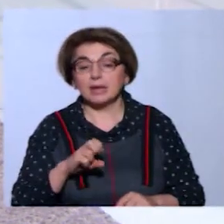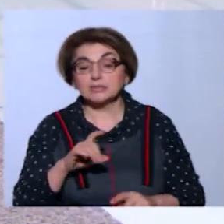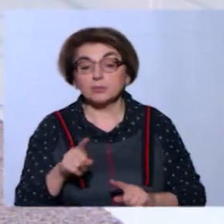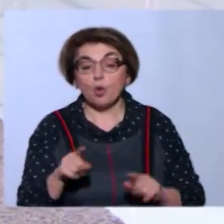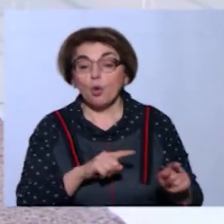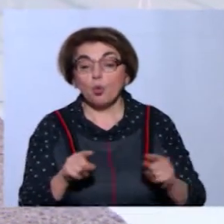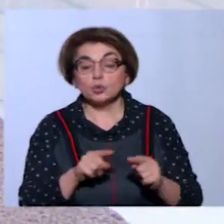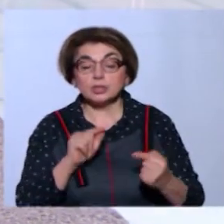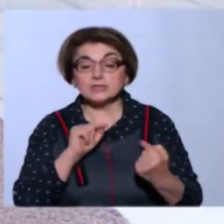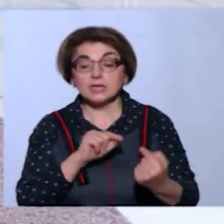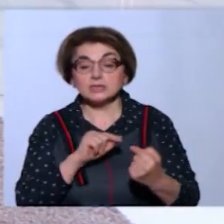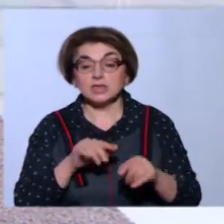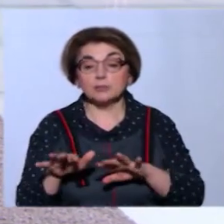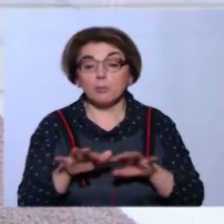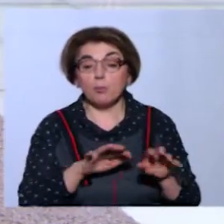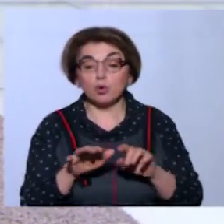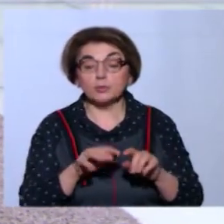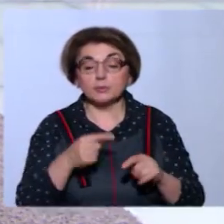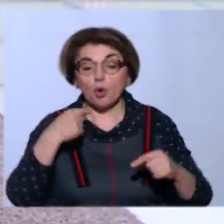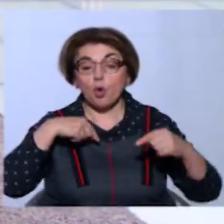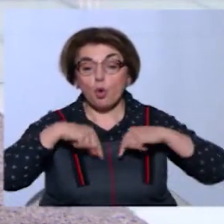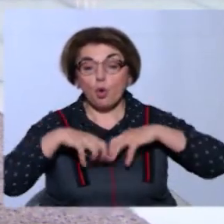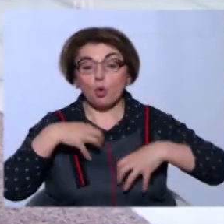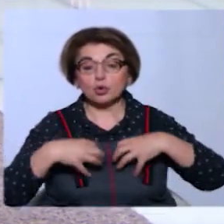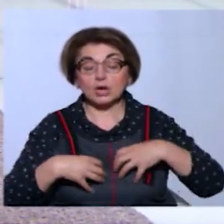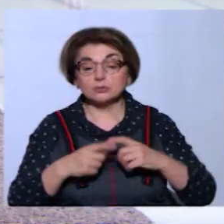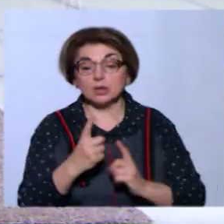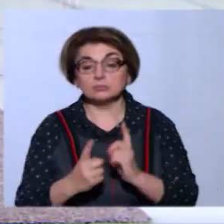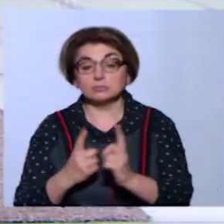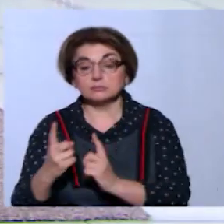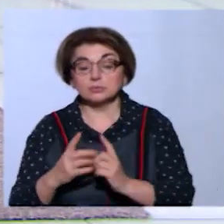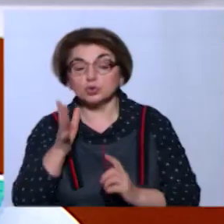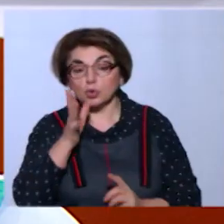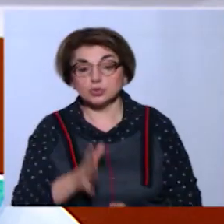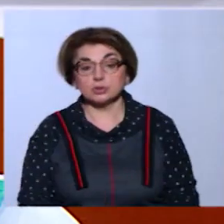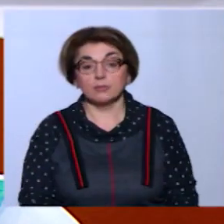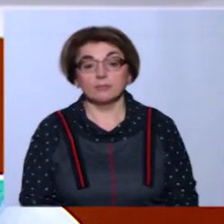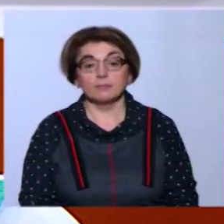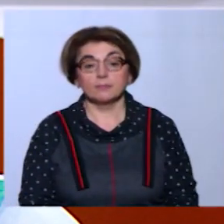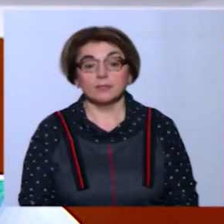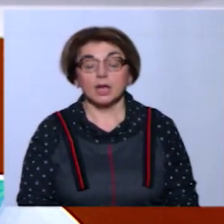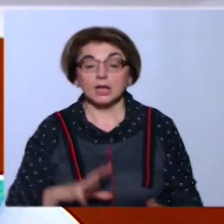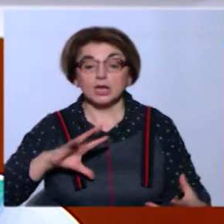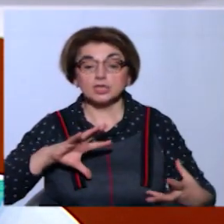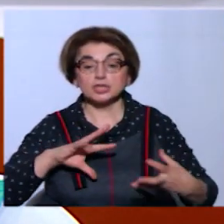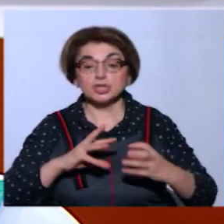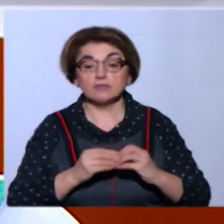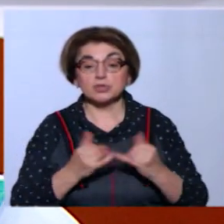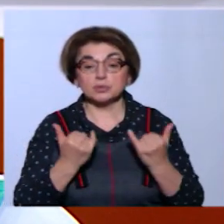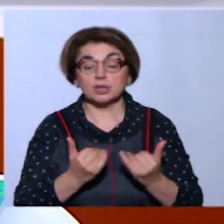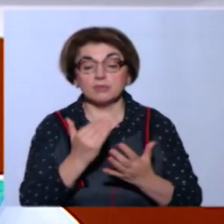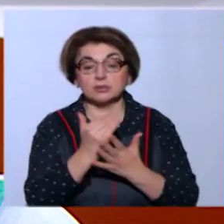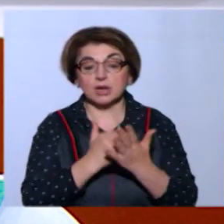ურთიერთ საპირისპიროდ მოქმედებენ ორგანოთა რეგულაციის პროცესში. მოდი შევაჯამოთ